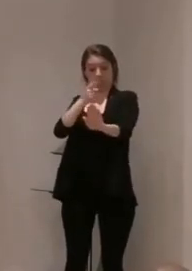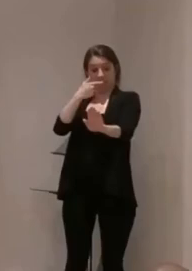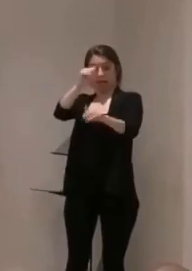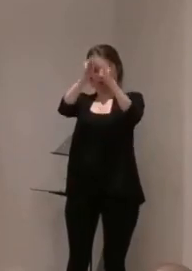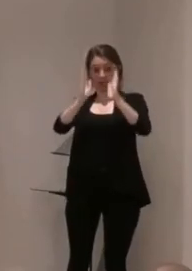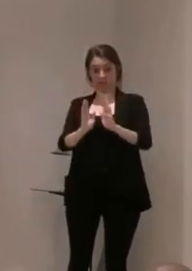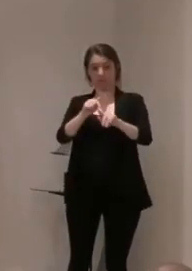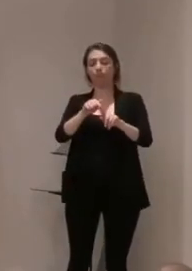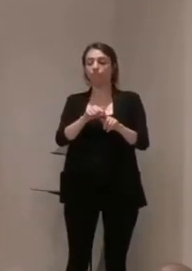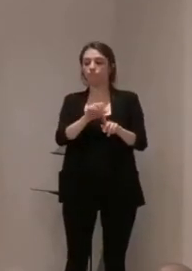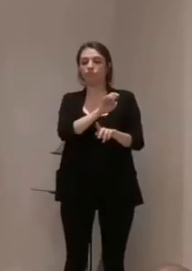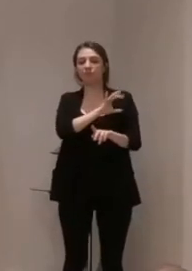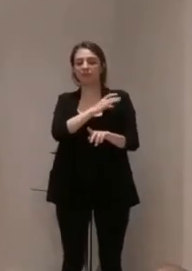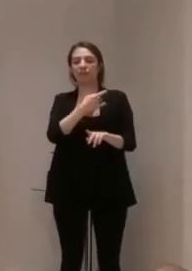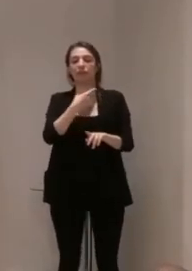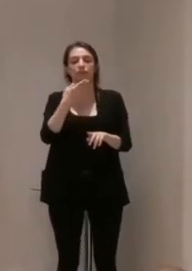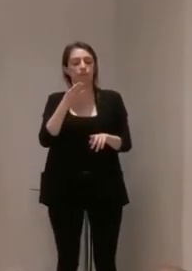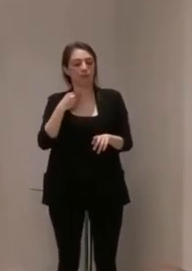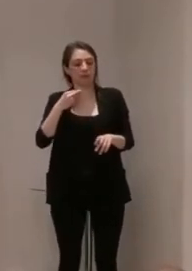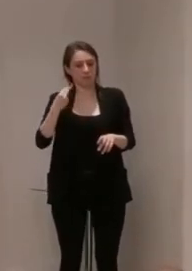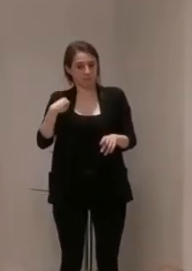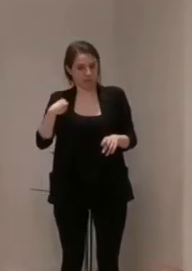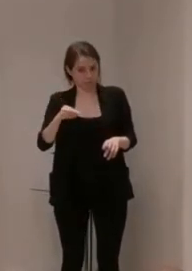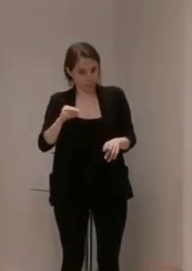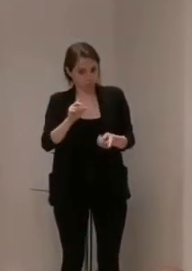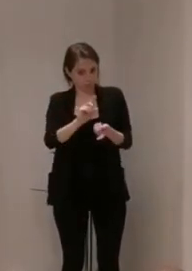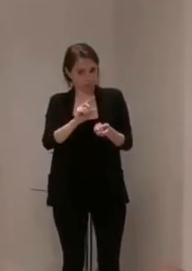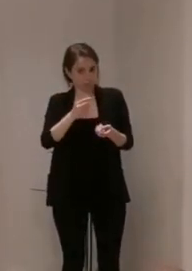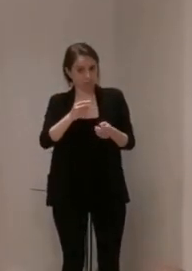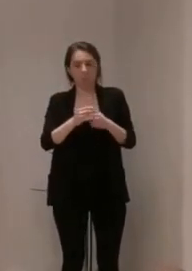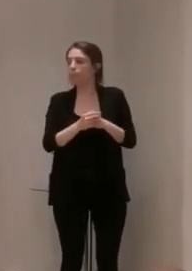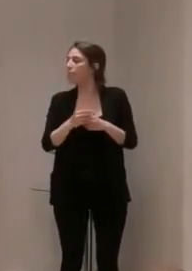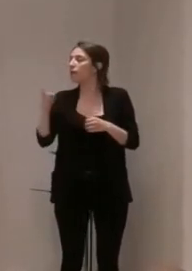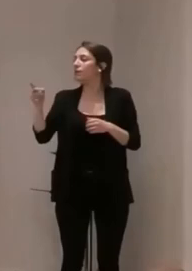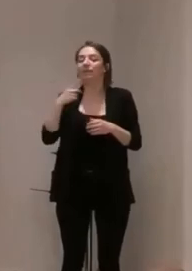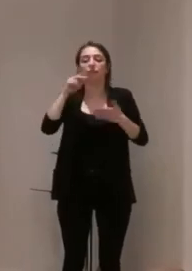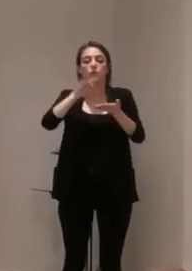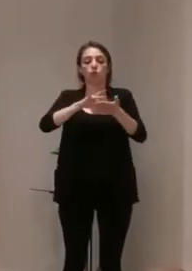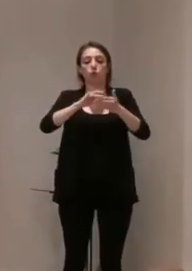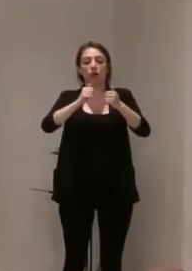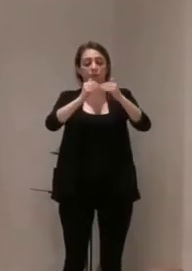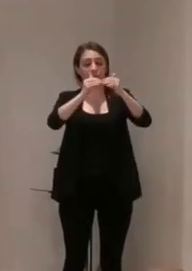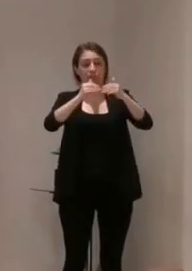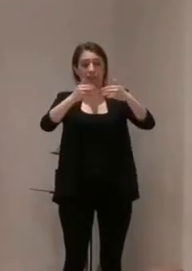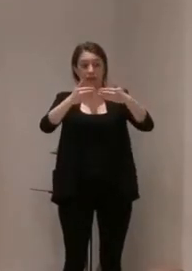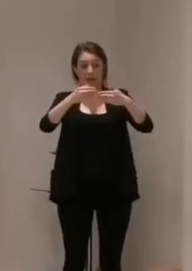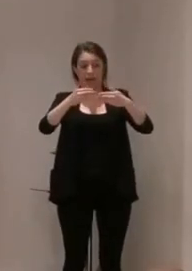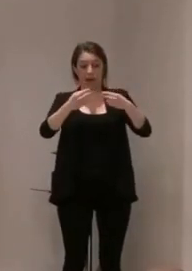Quan es va inaugurar, no sé si encara deu ser de la pintura, a la sala principal hi havia una gran pintura d'homenatge a